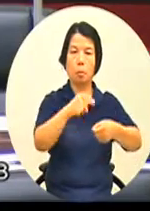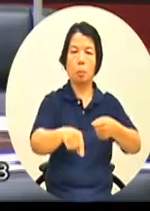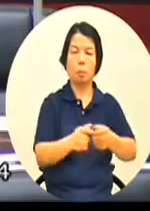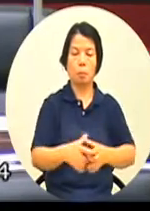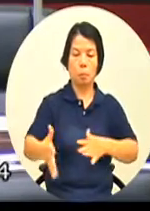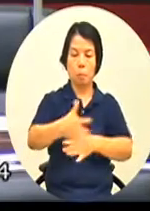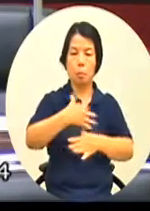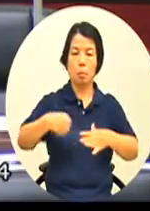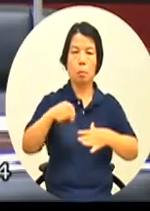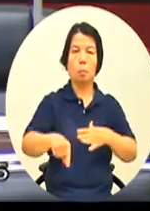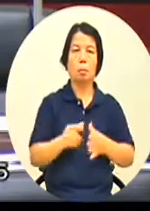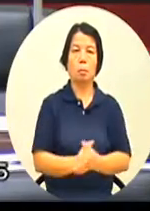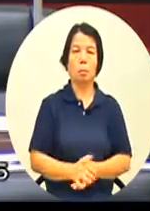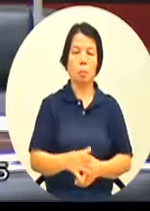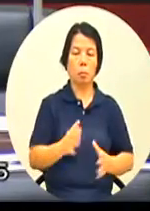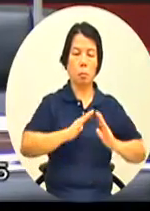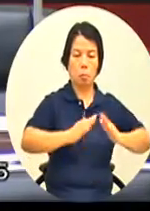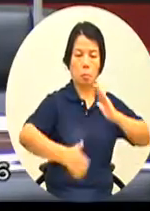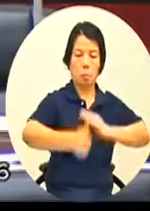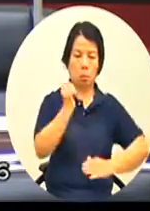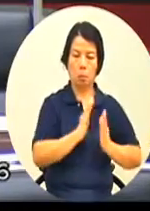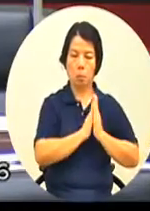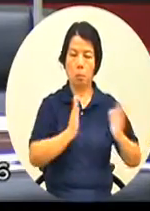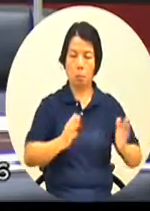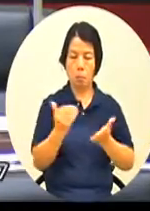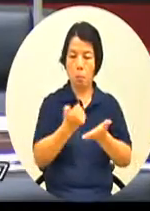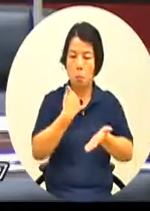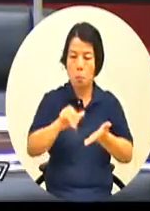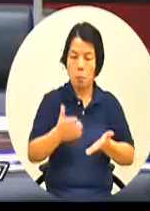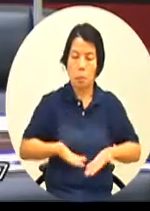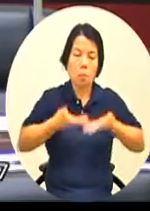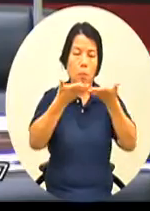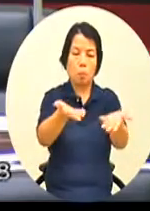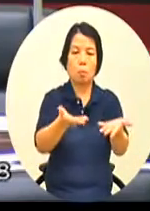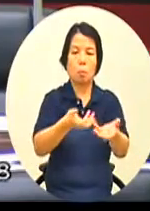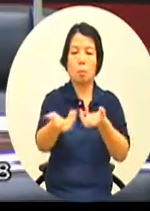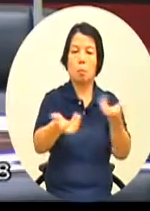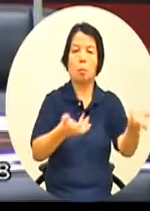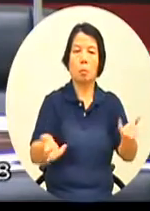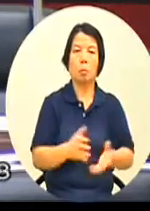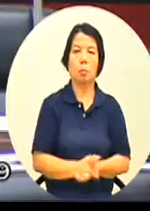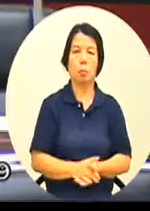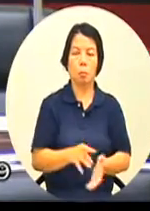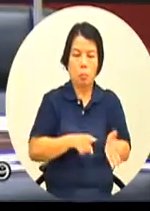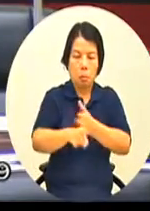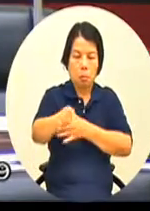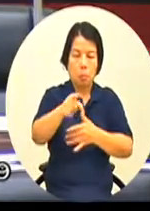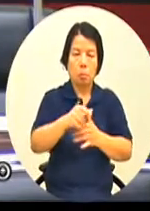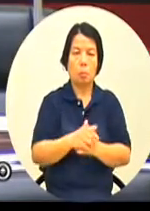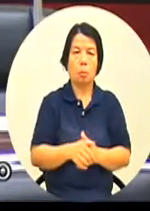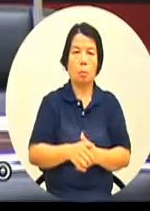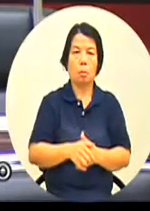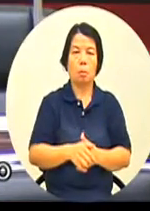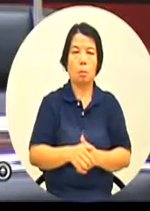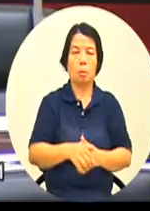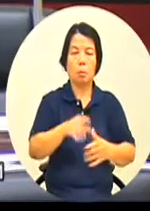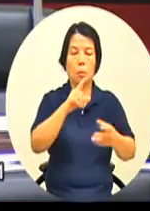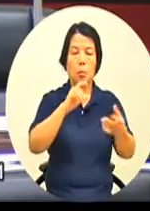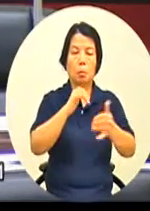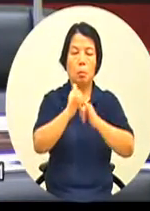界？当市长有迄个决断，甲有算提出来，互大家规划的时阵，直接民主参与率是多少呢？